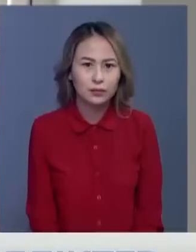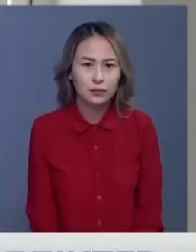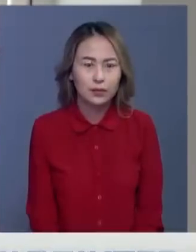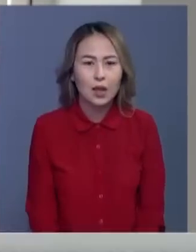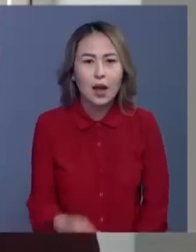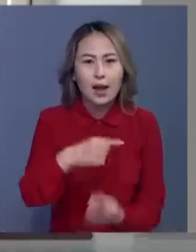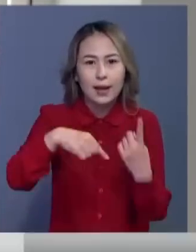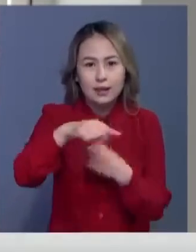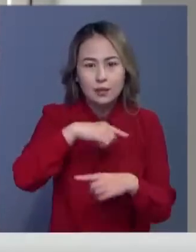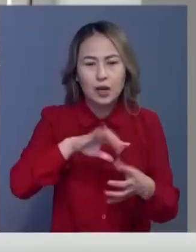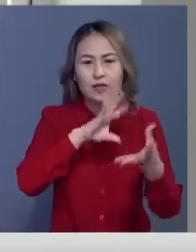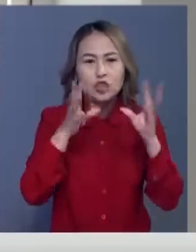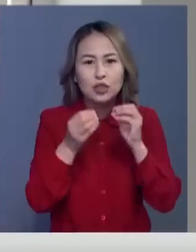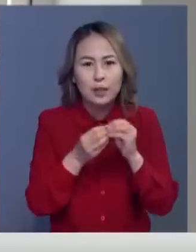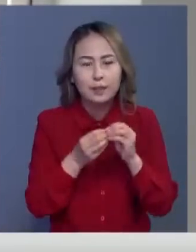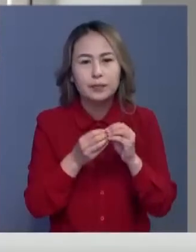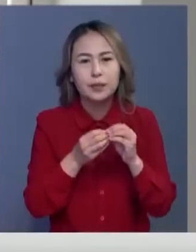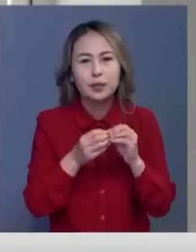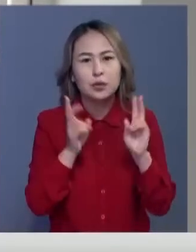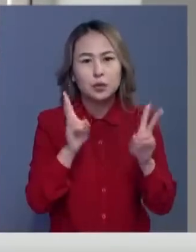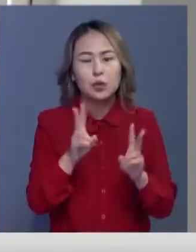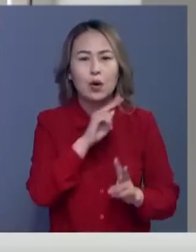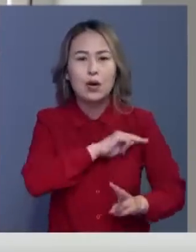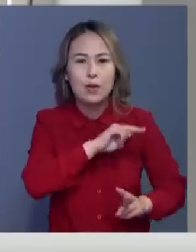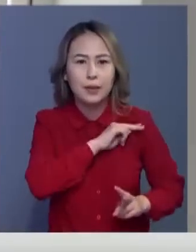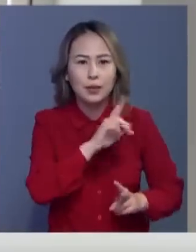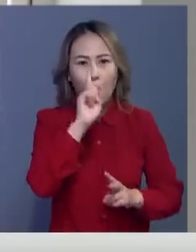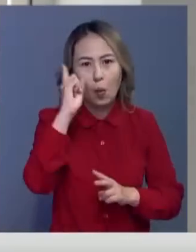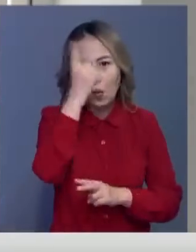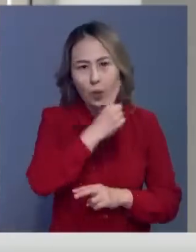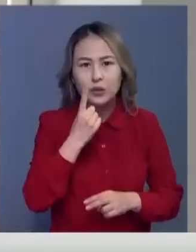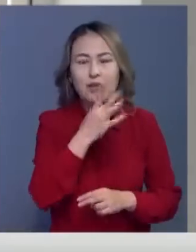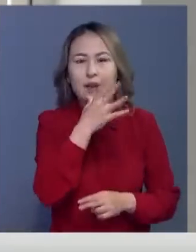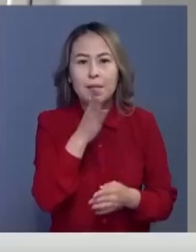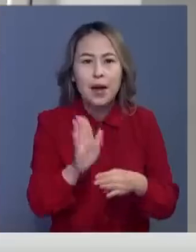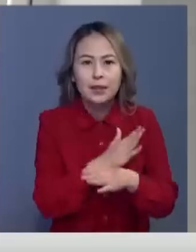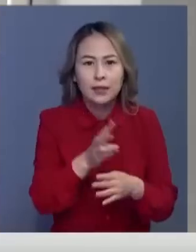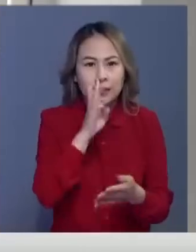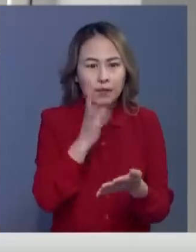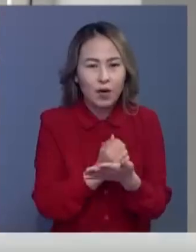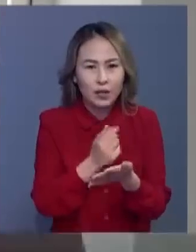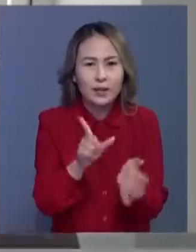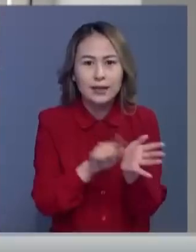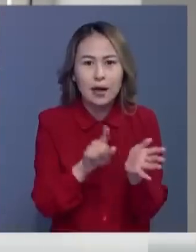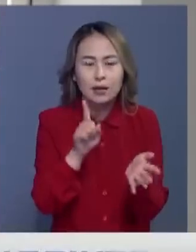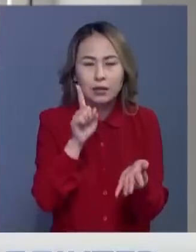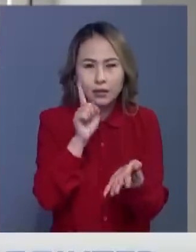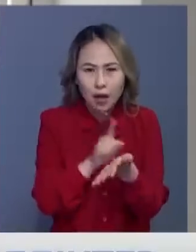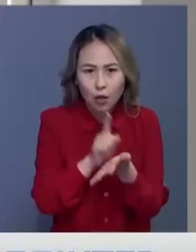Кәсіпкерлеріміз, яғни мына жалпыға режиммен жұмыс істейтін, бір жылға дейін жеке табыс салығынан босатып отыр. Одан басқа